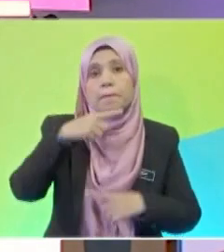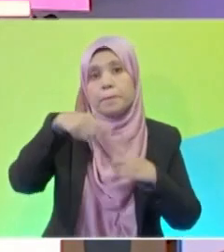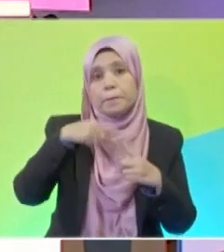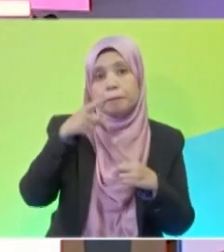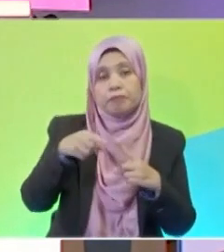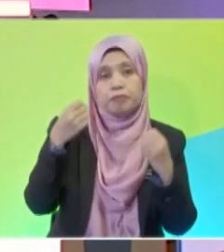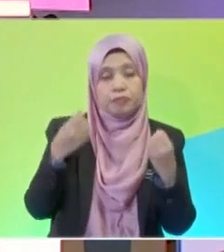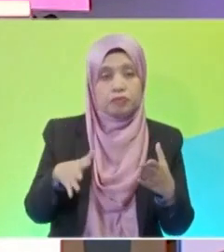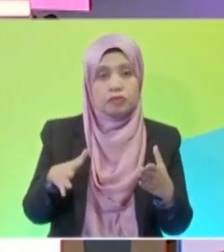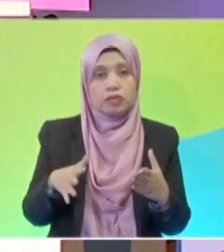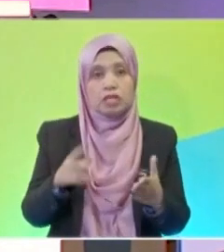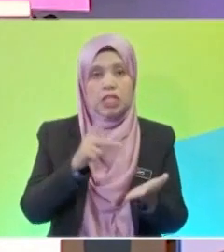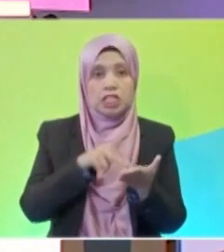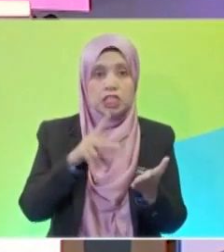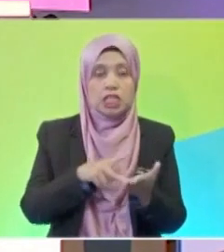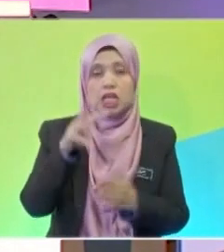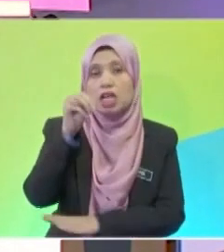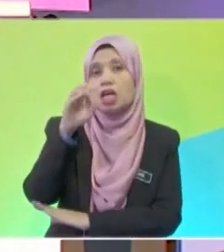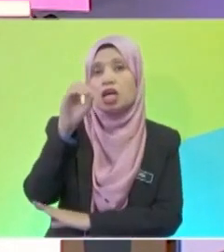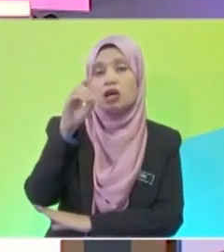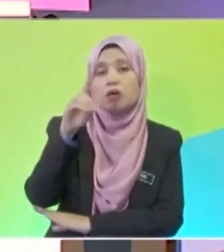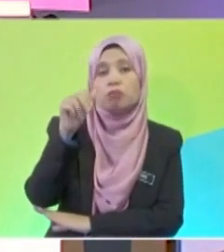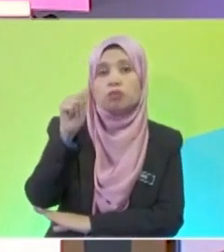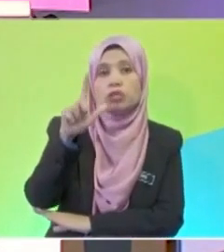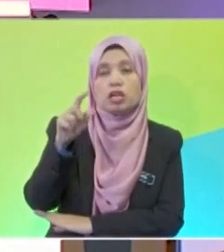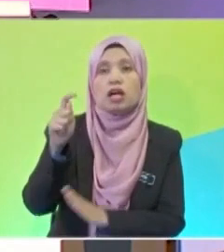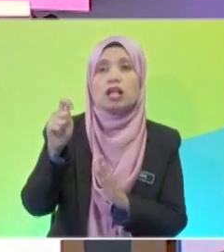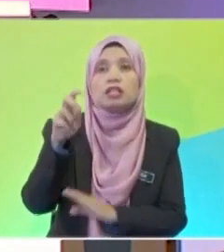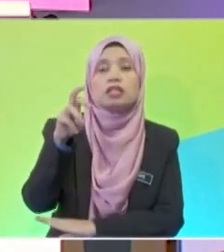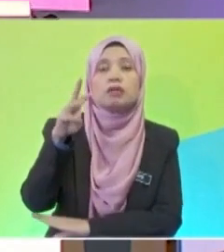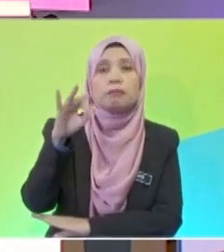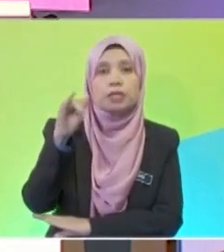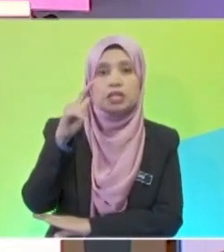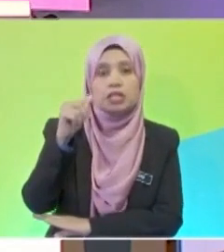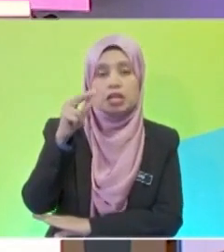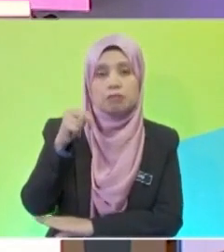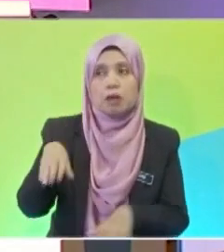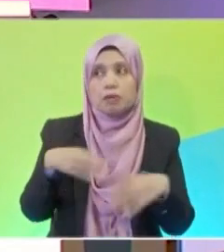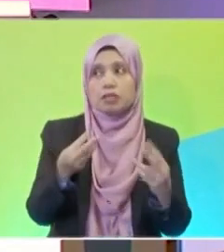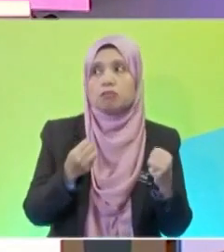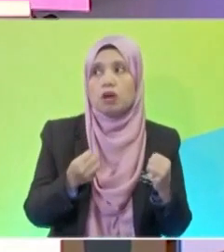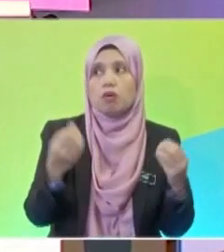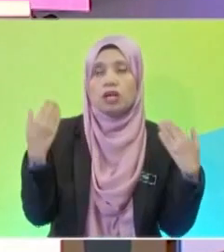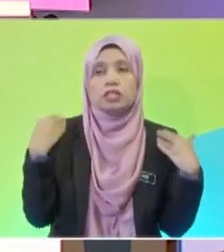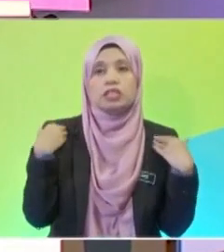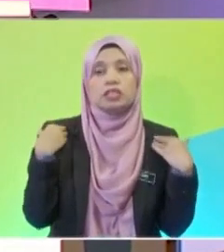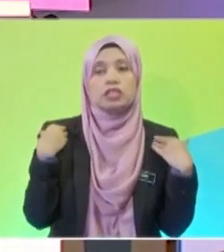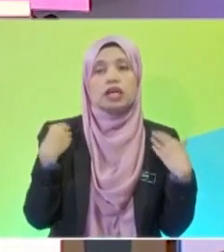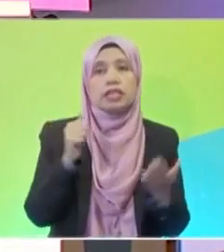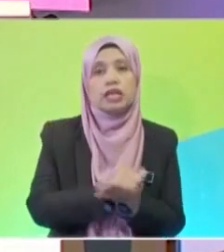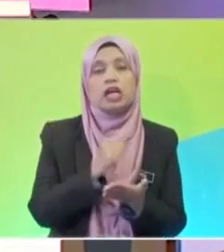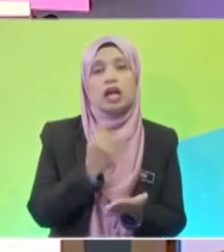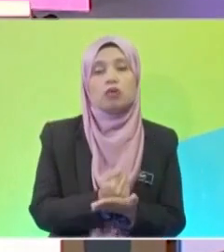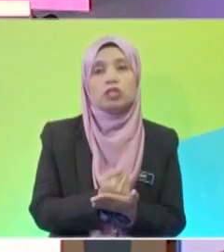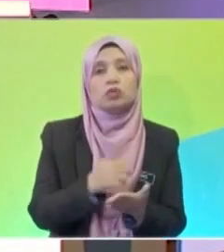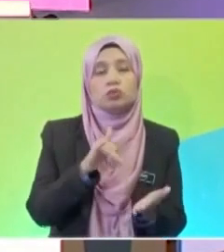dah kira modal terbitan dan berbayar penuh, bagaimana awak nak wujudkan akaun tersebut? Bagaimana? Pertama